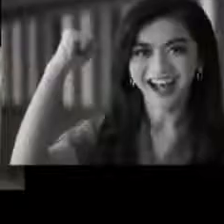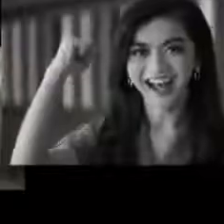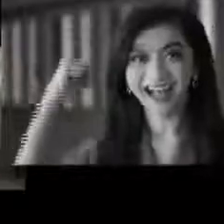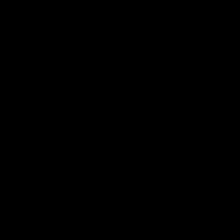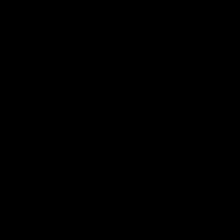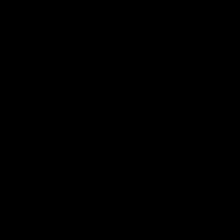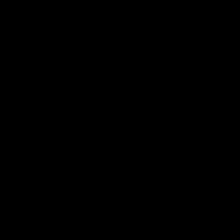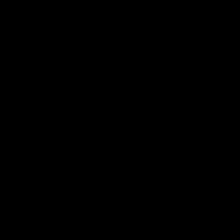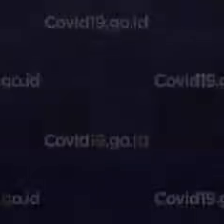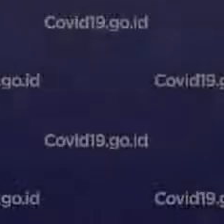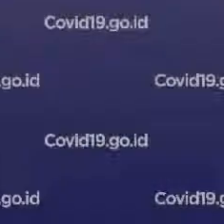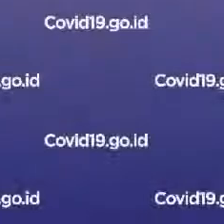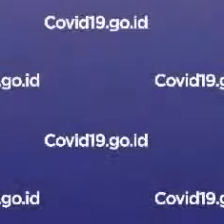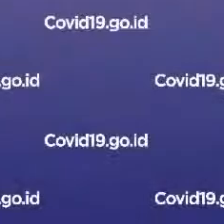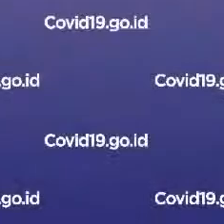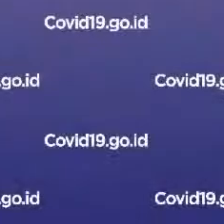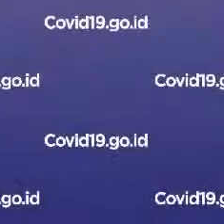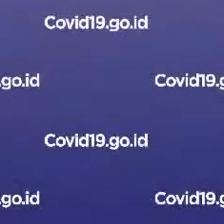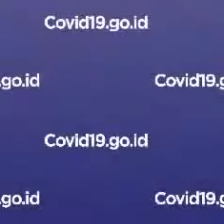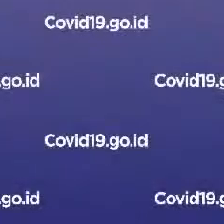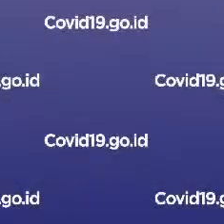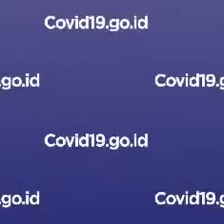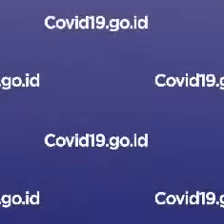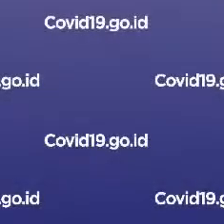hai hai gmail.com